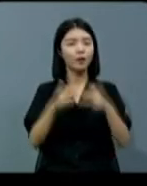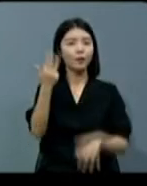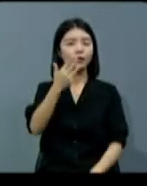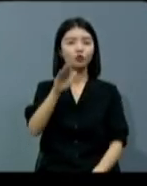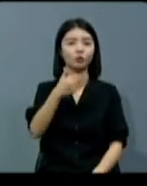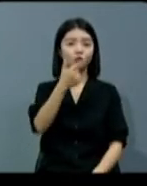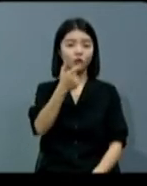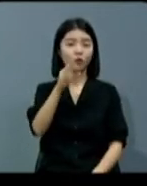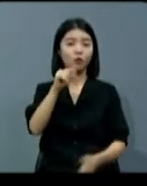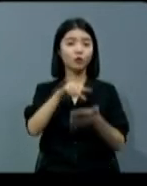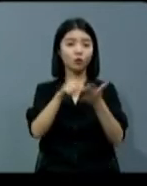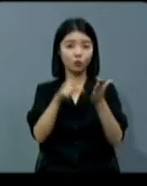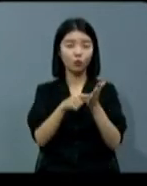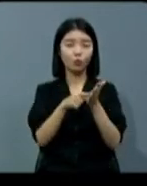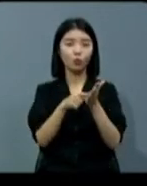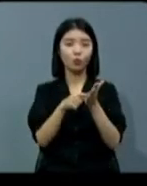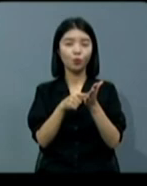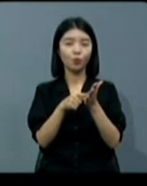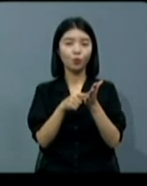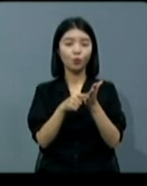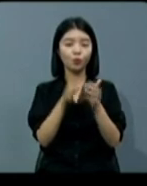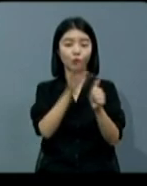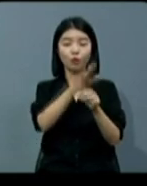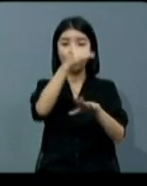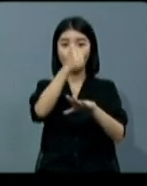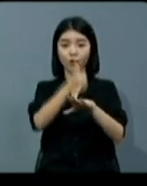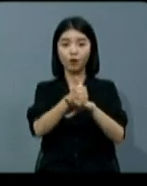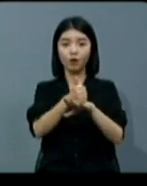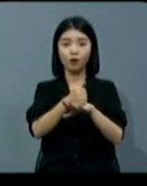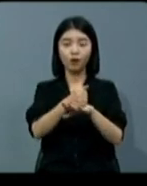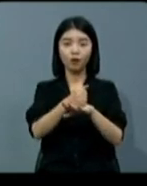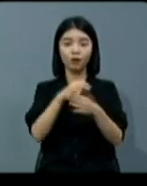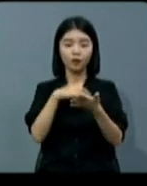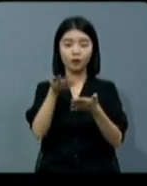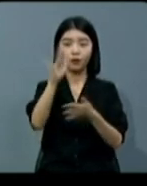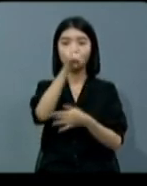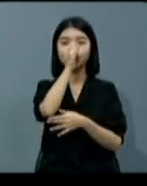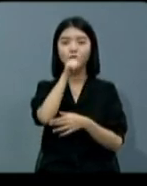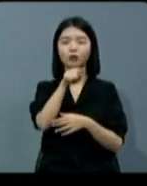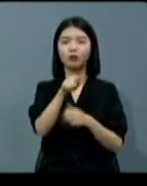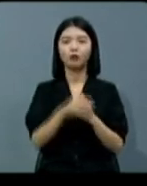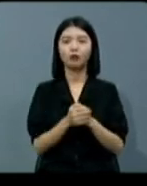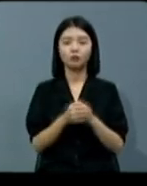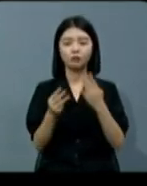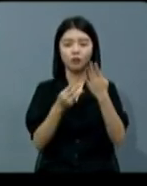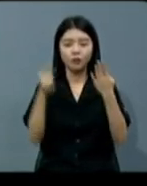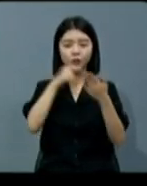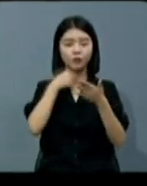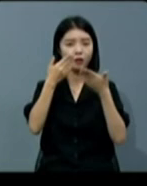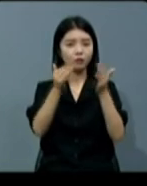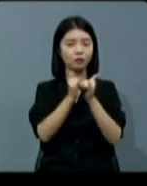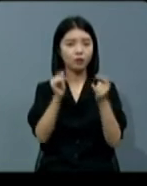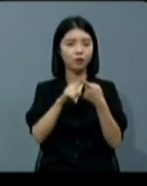정도 이렇게 용역 결과가 책정이 됐습니다. 이게 사삼 희생자에